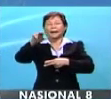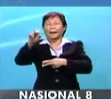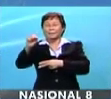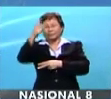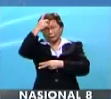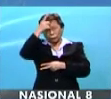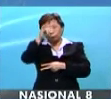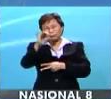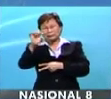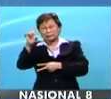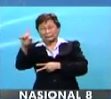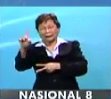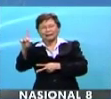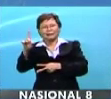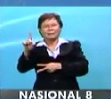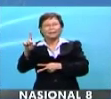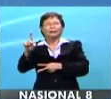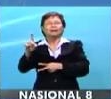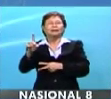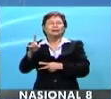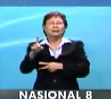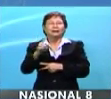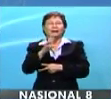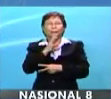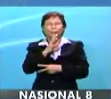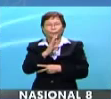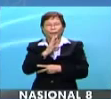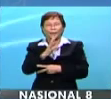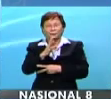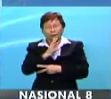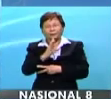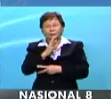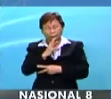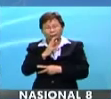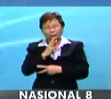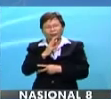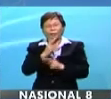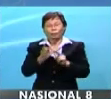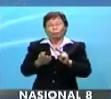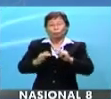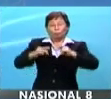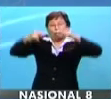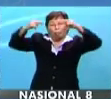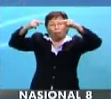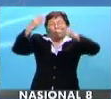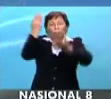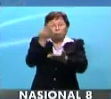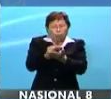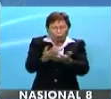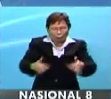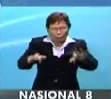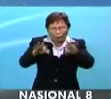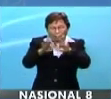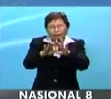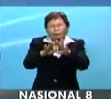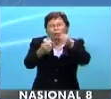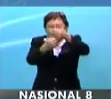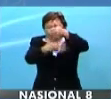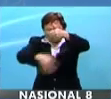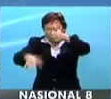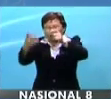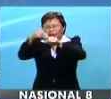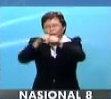Datuk Syed Kamarul Zaman Syed Zainal Khodgi Shahabuddin berkata, peningkatan ini membuktikan kepentingan industri tersebut